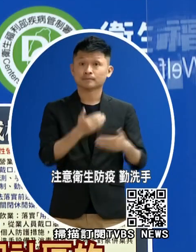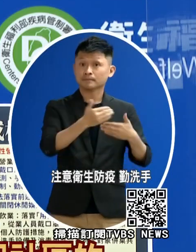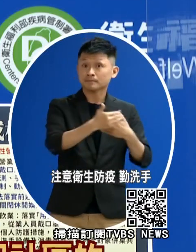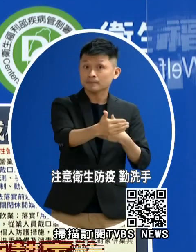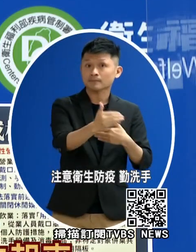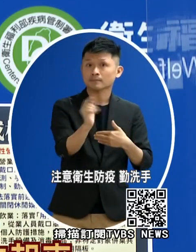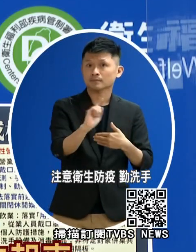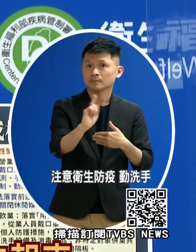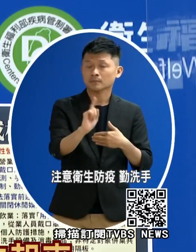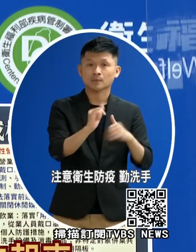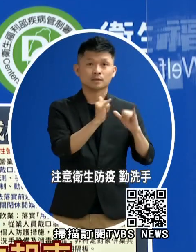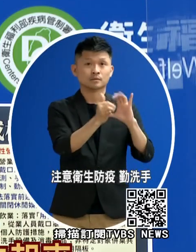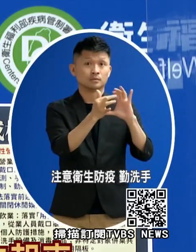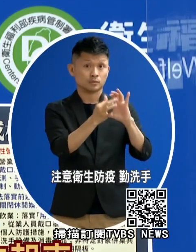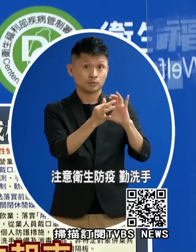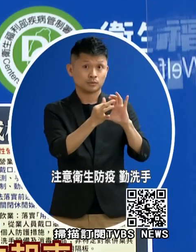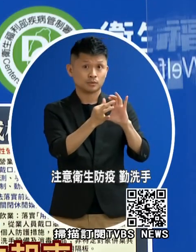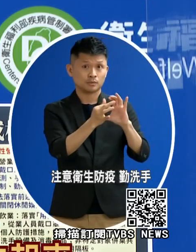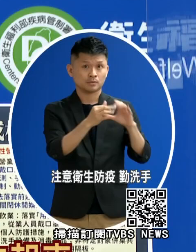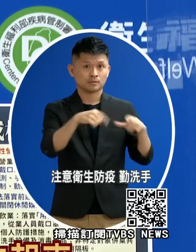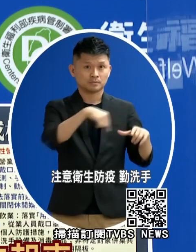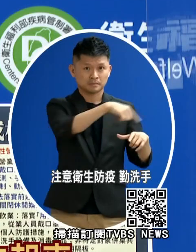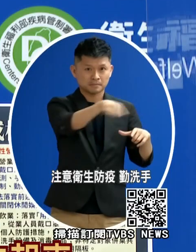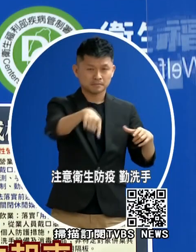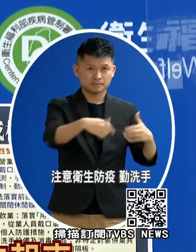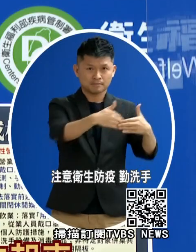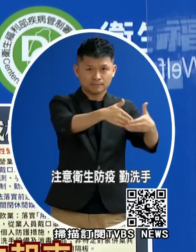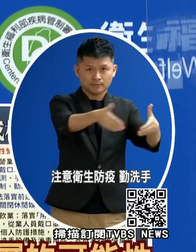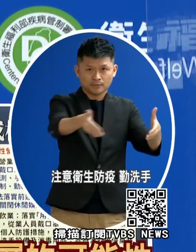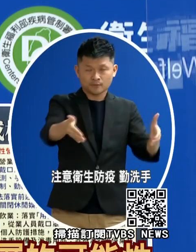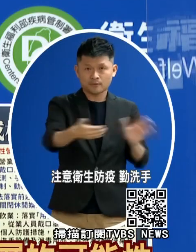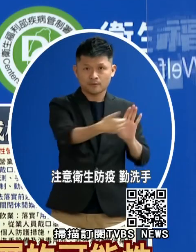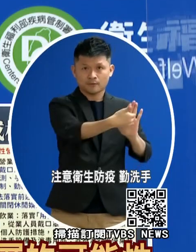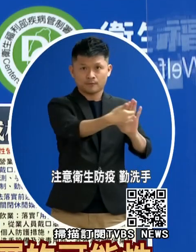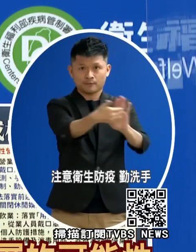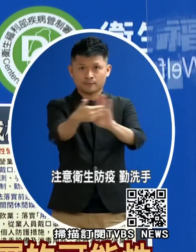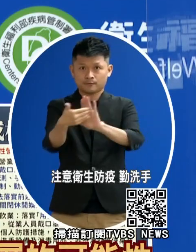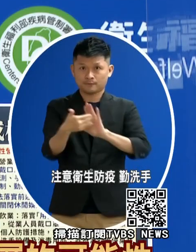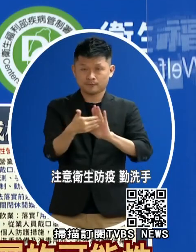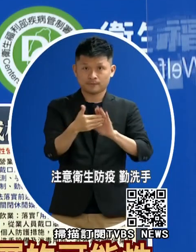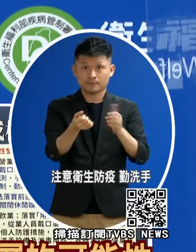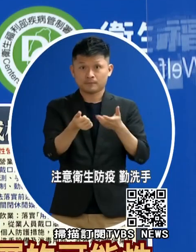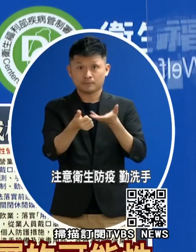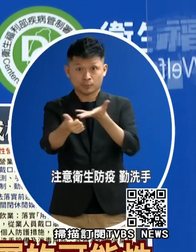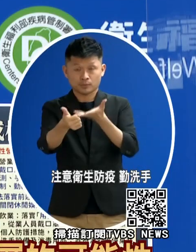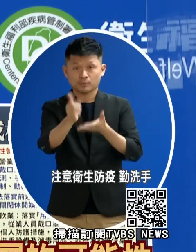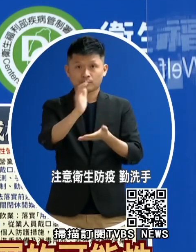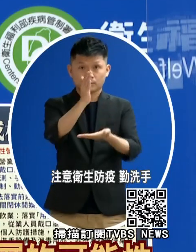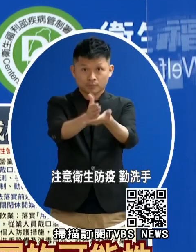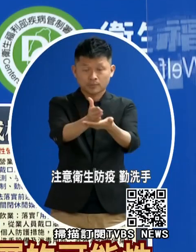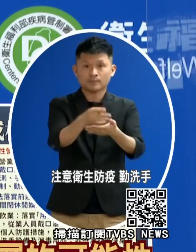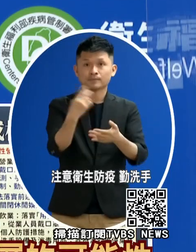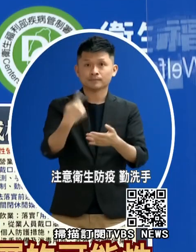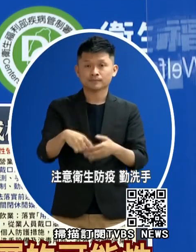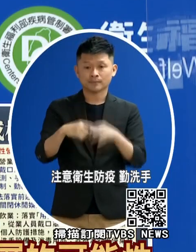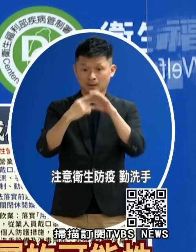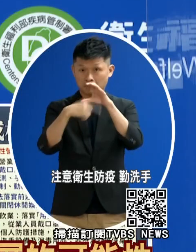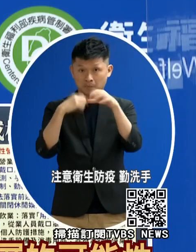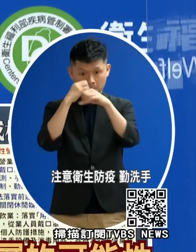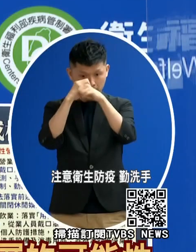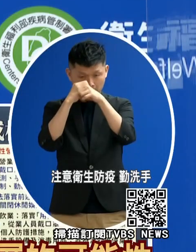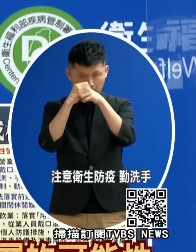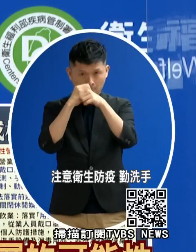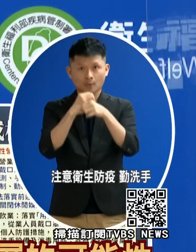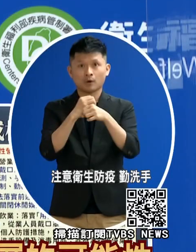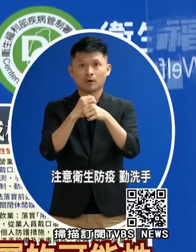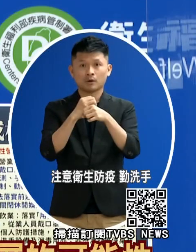社区的这些好相关的这个防火墙建立起来。好，那裁剪是能够及时排除好